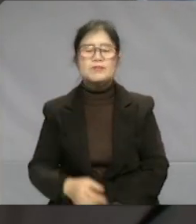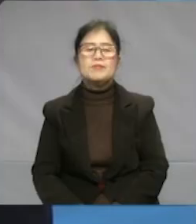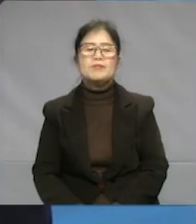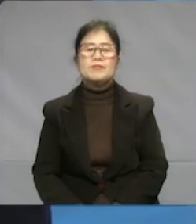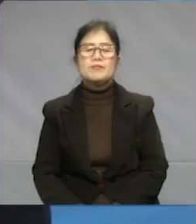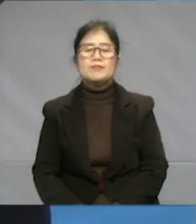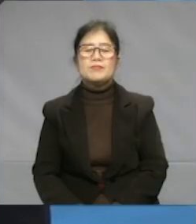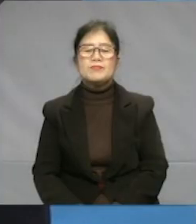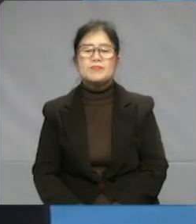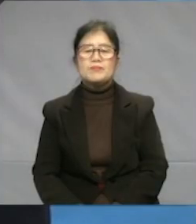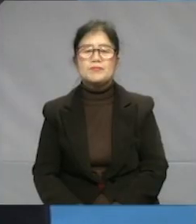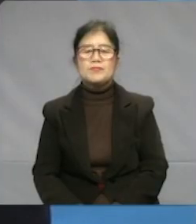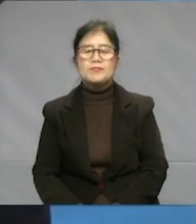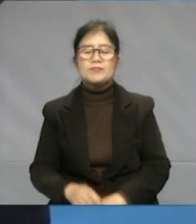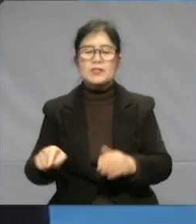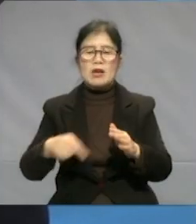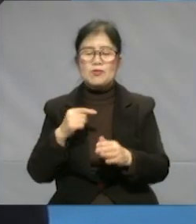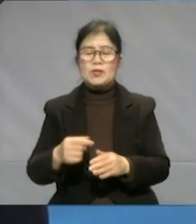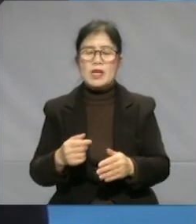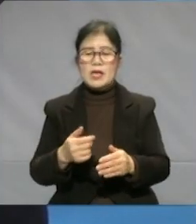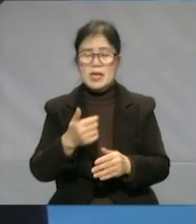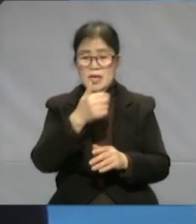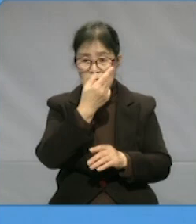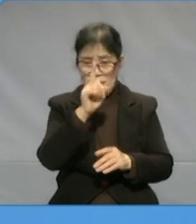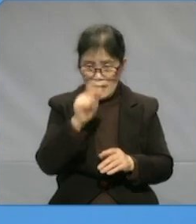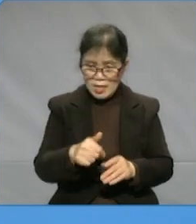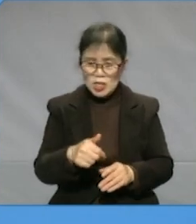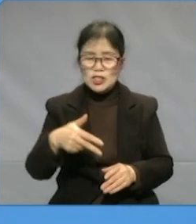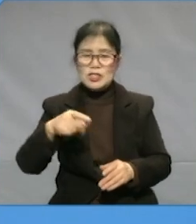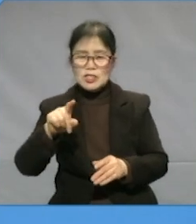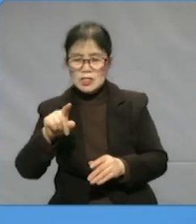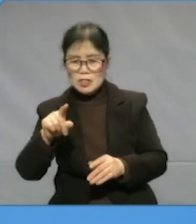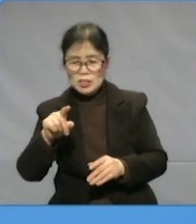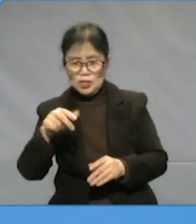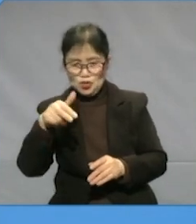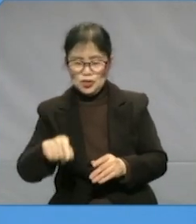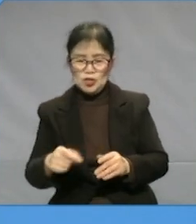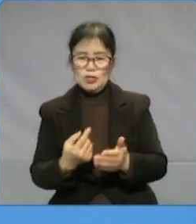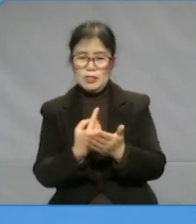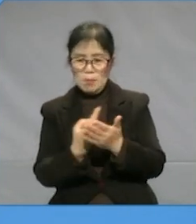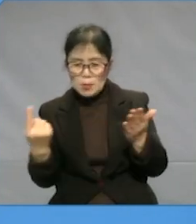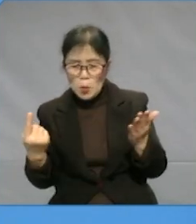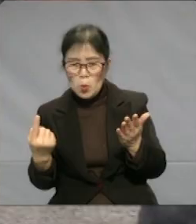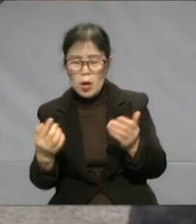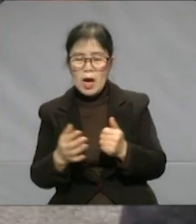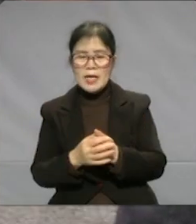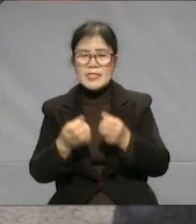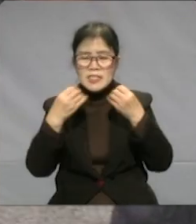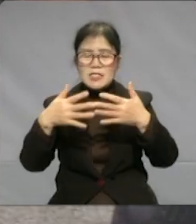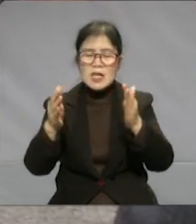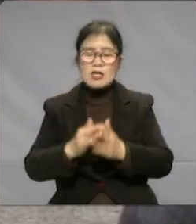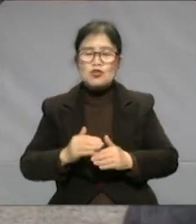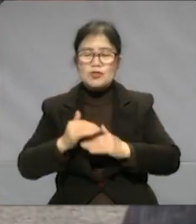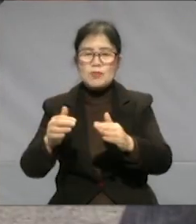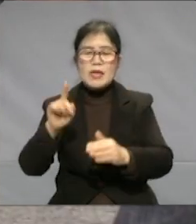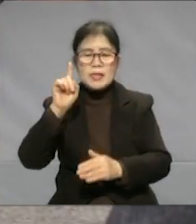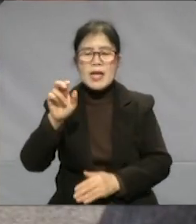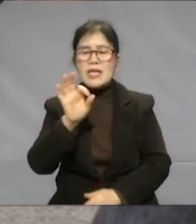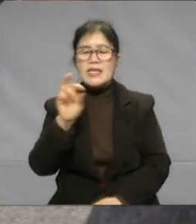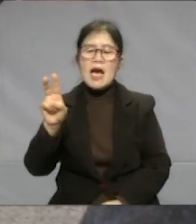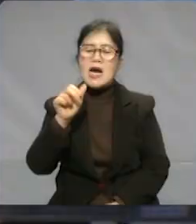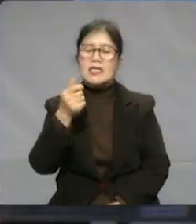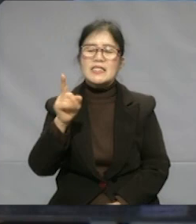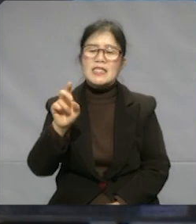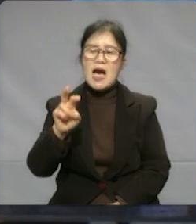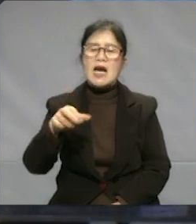생각합니다 이런 가운데 학연 이준석 전 대표와 금태섭 전의원 등 신당 진들이 내일 양자 한국의